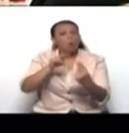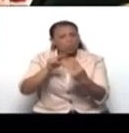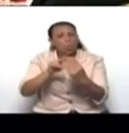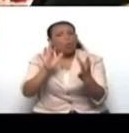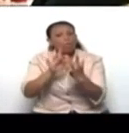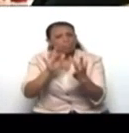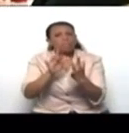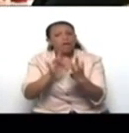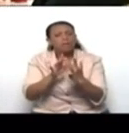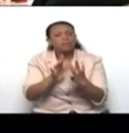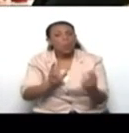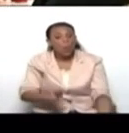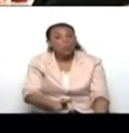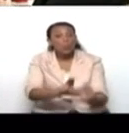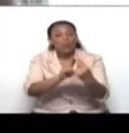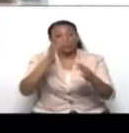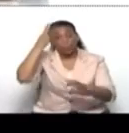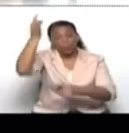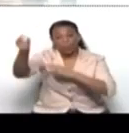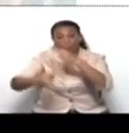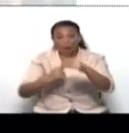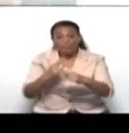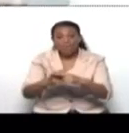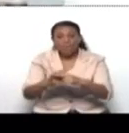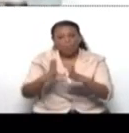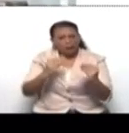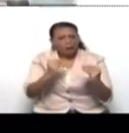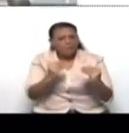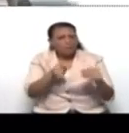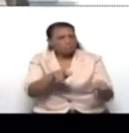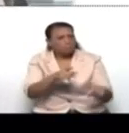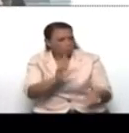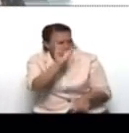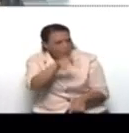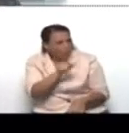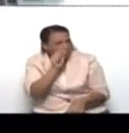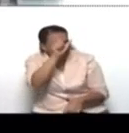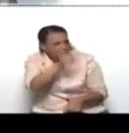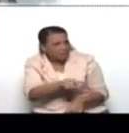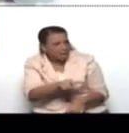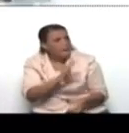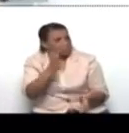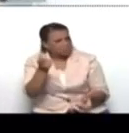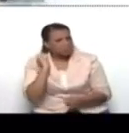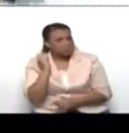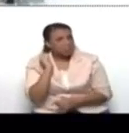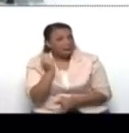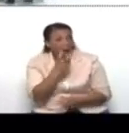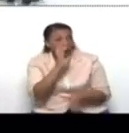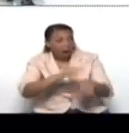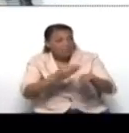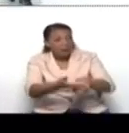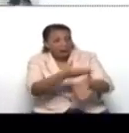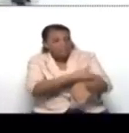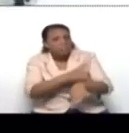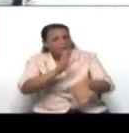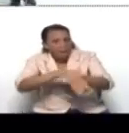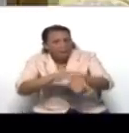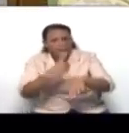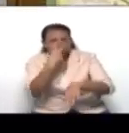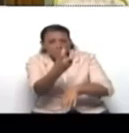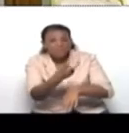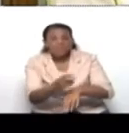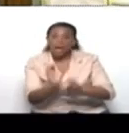cristiane evangeliche di questa nazione per l'incontro che abbiamo avuto in Puerto Carreggio. Io ho ascoltato lui per la prima